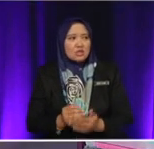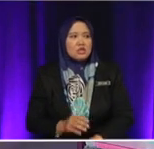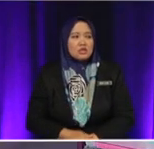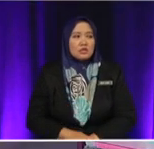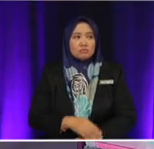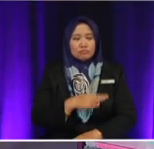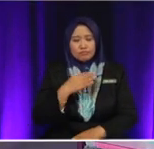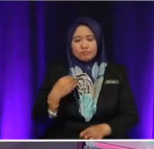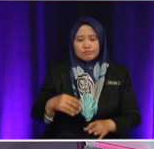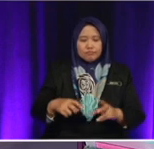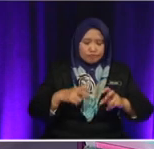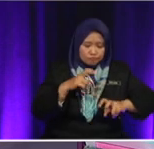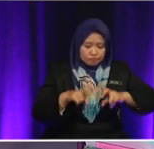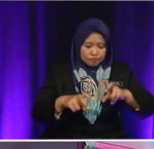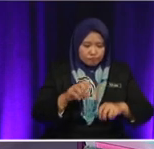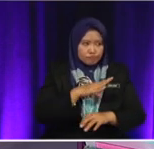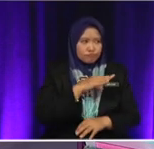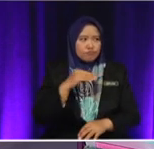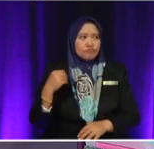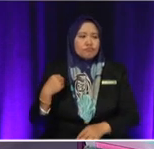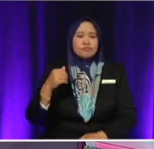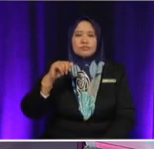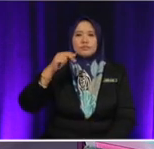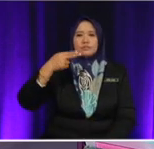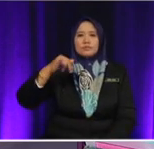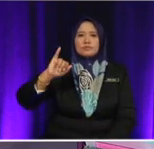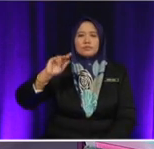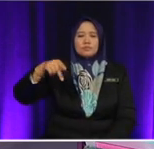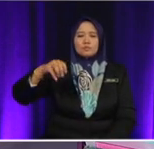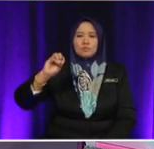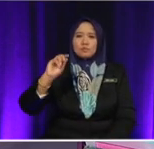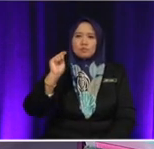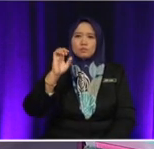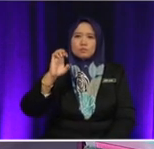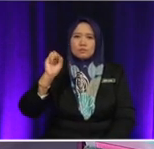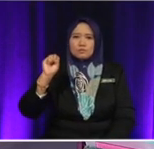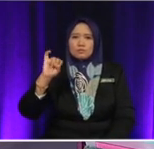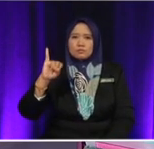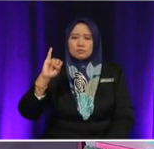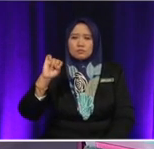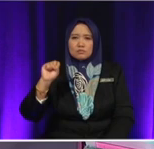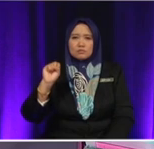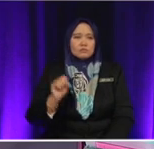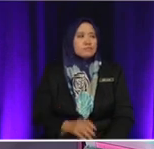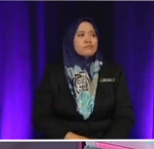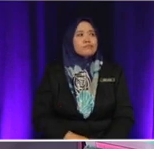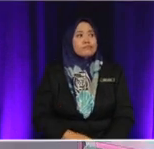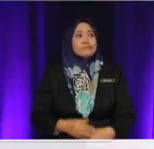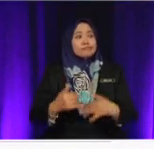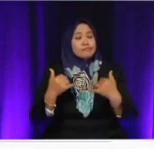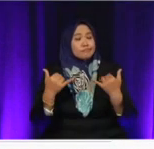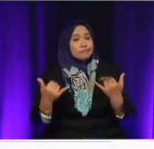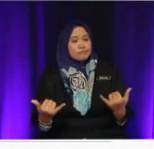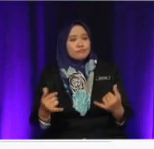ataupun murid-murid perlu ingat tentang beberapa perkara. Kita lihat tentang sesuatu yang baharu. Ini